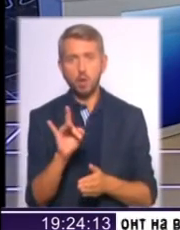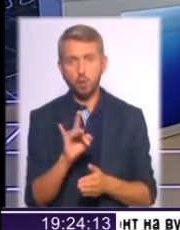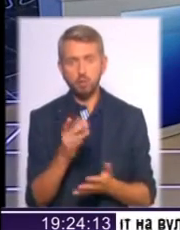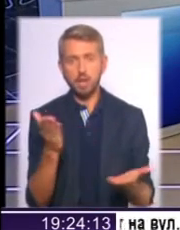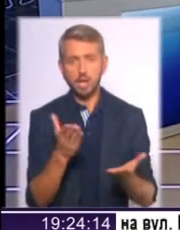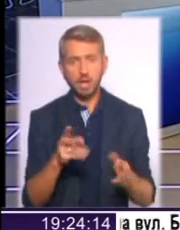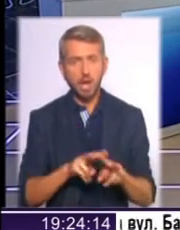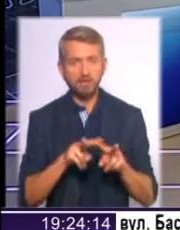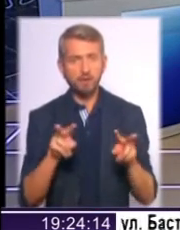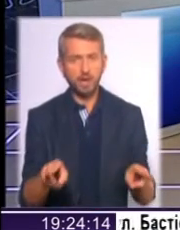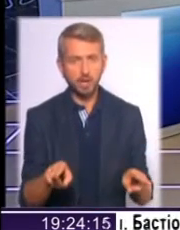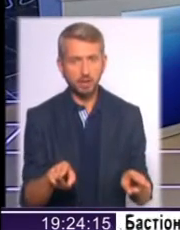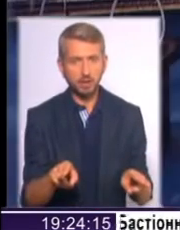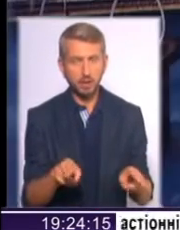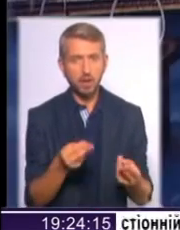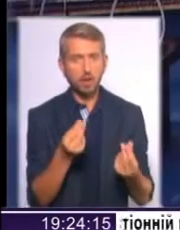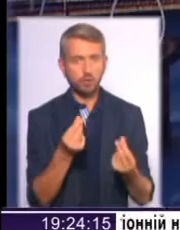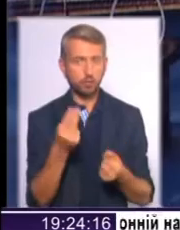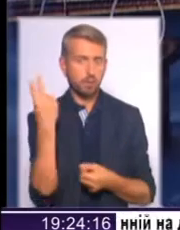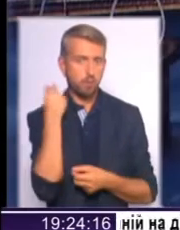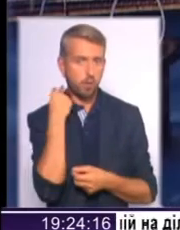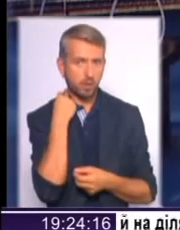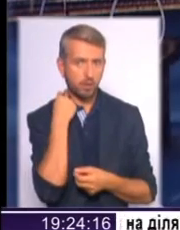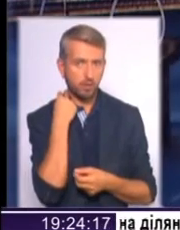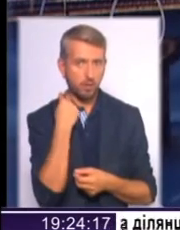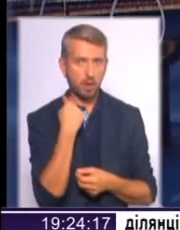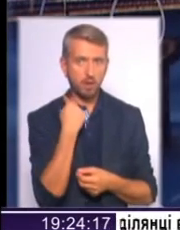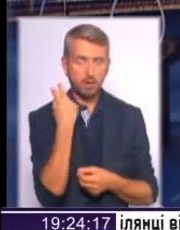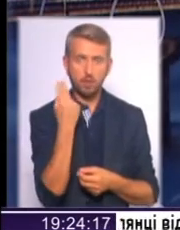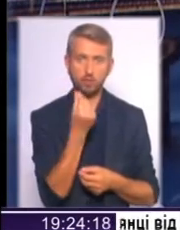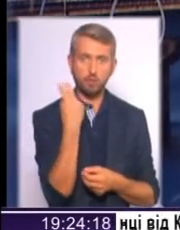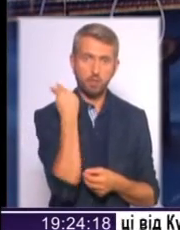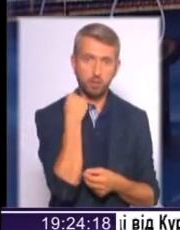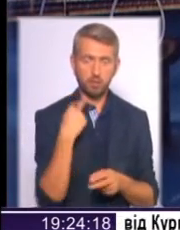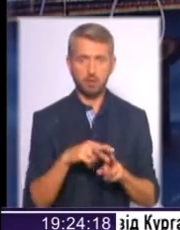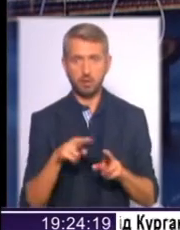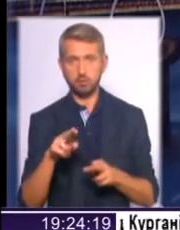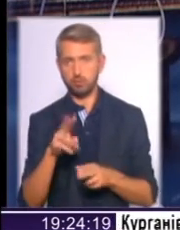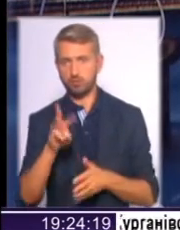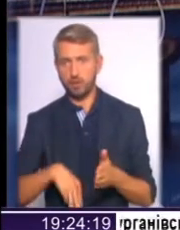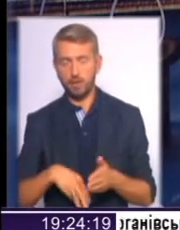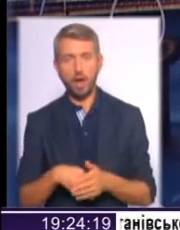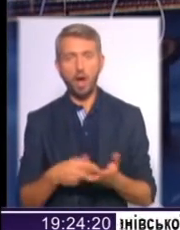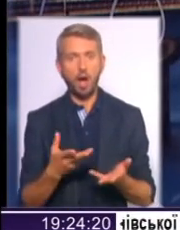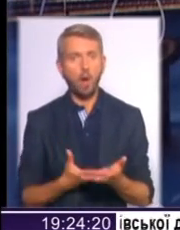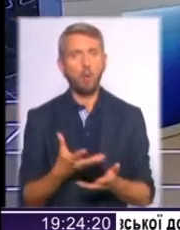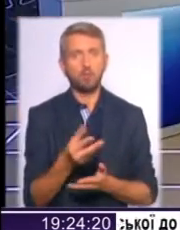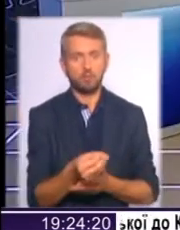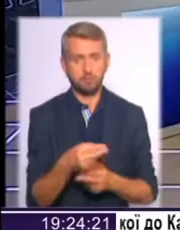еквівалентний сумі борга. Так. Да, тобто, джерела для погашення цих коштів немає. Такі